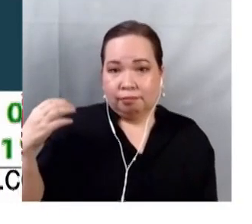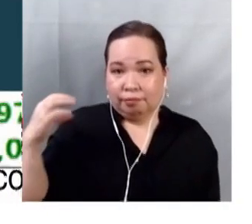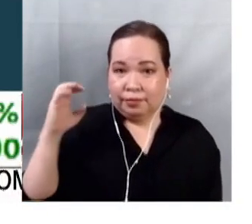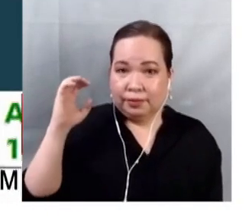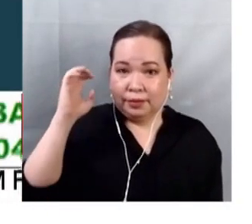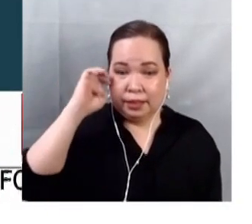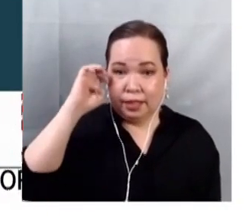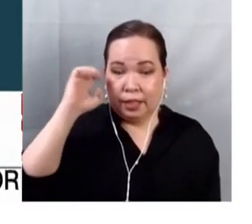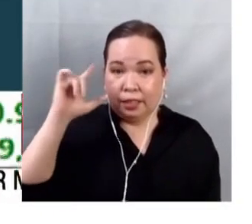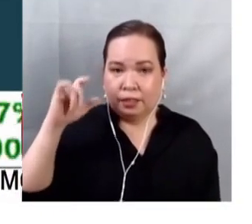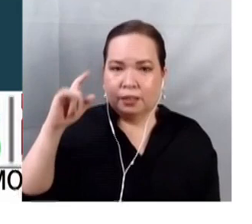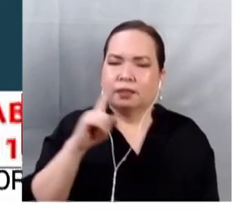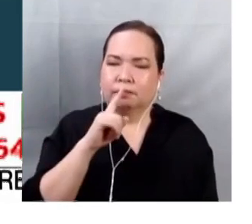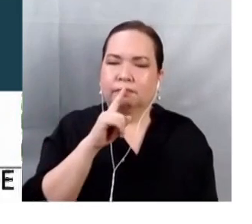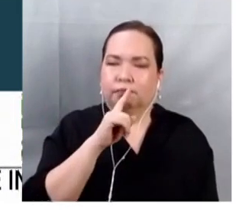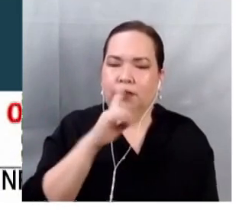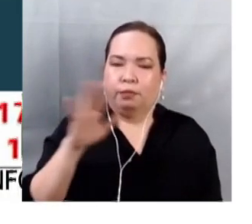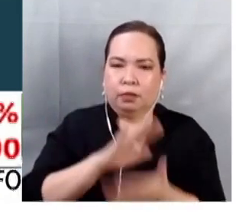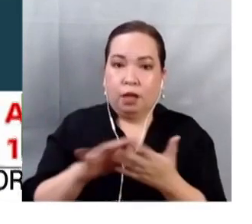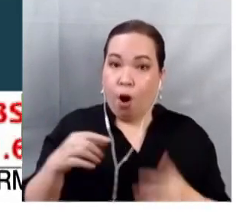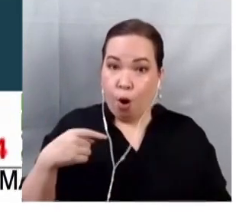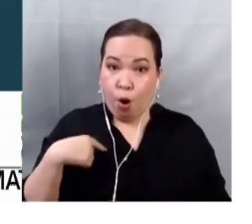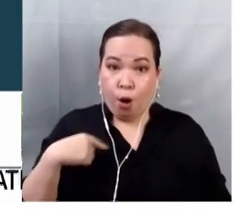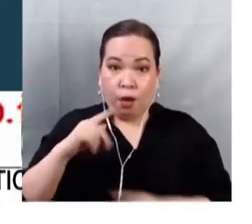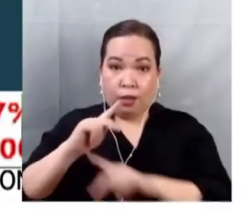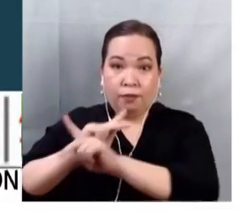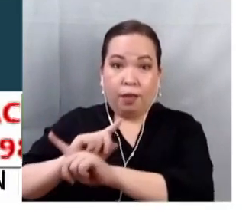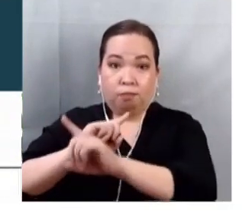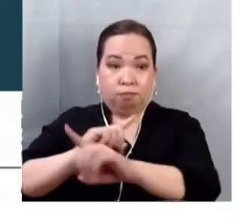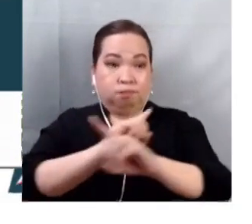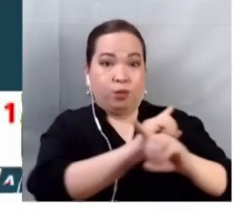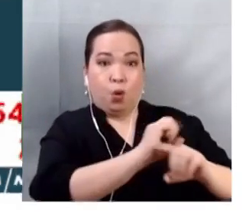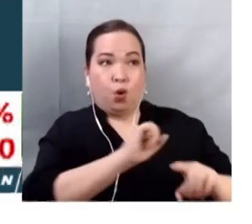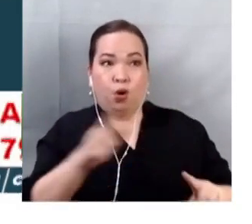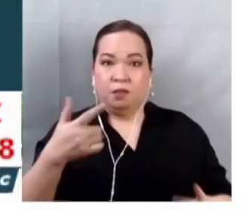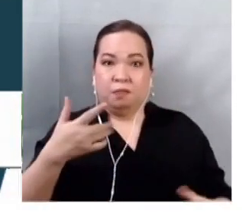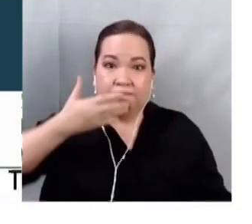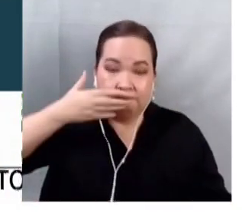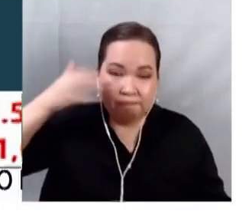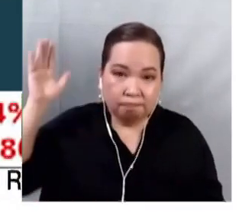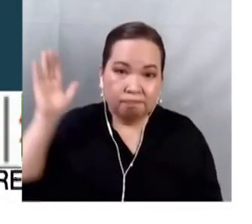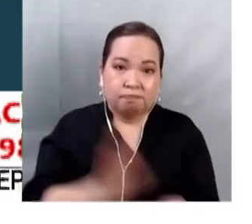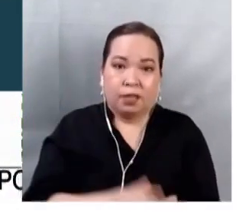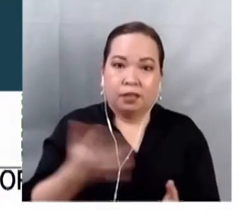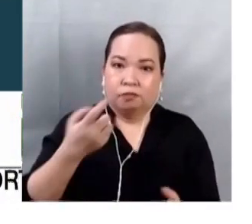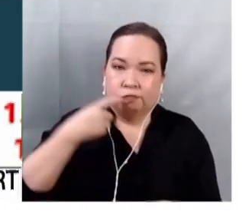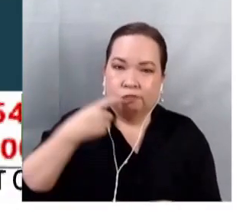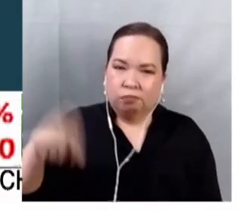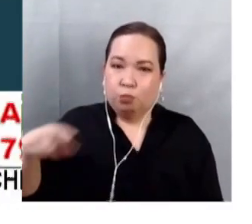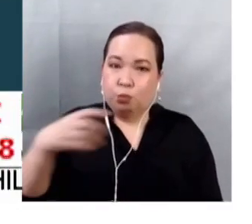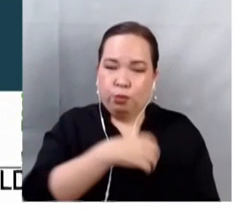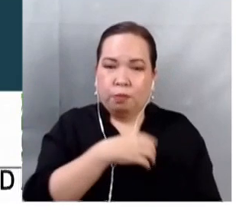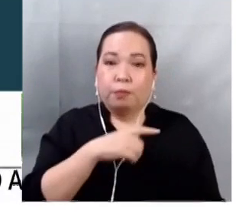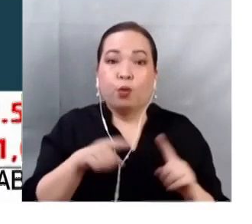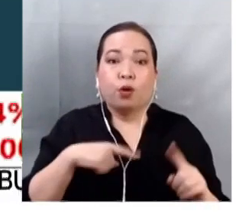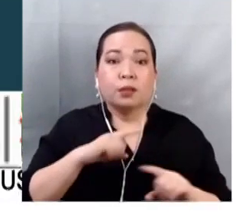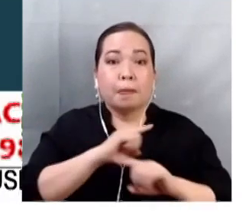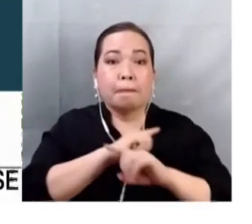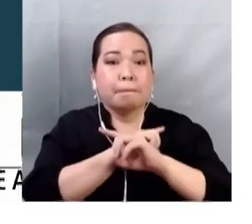Hindi ko ipagtatanggol at hindi ako mag-attempt na ipagtanggol yung mga animal ng mga pulis na yan. Ang gusto ko lang sana ipagtanggol, yung more